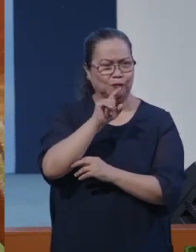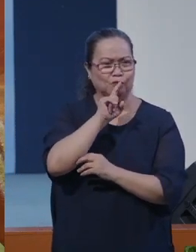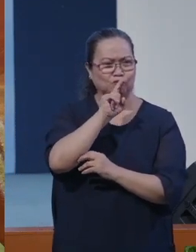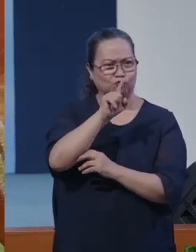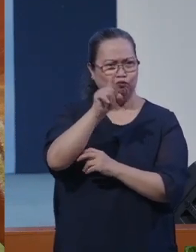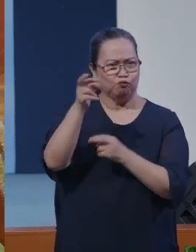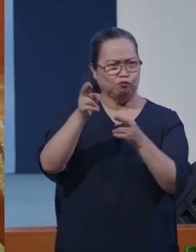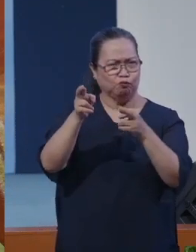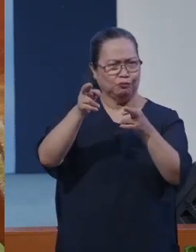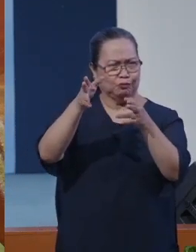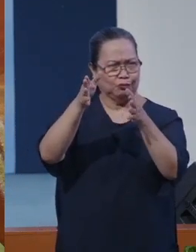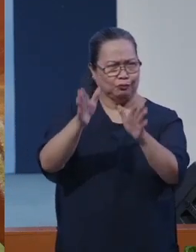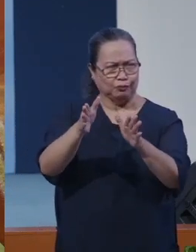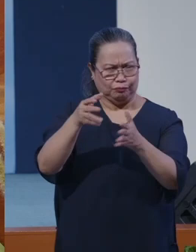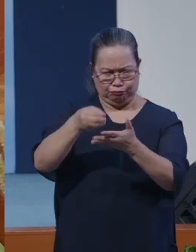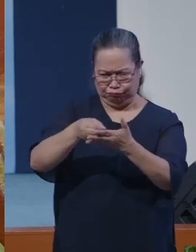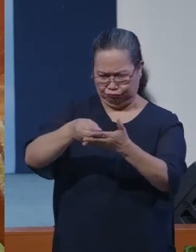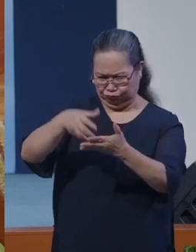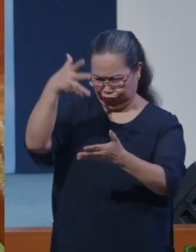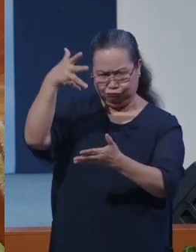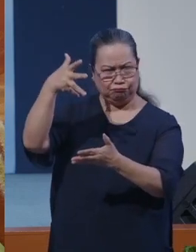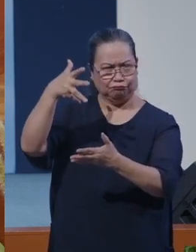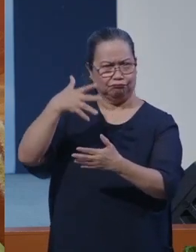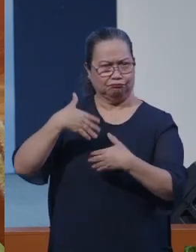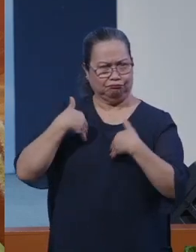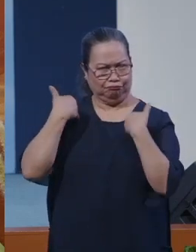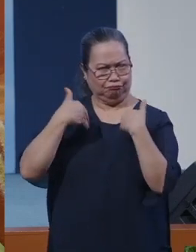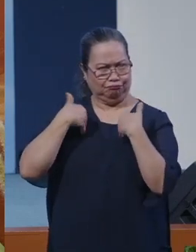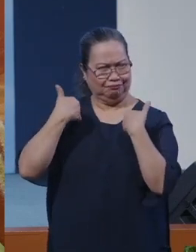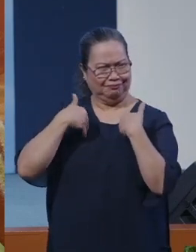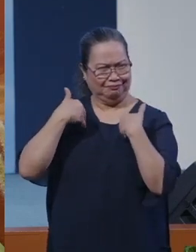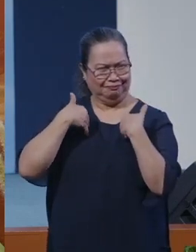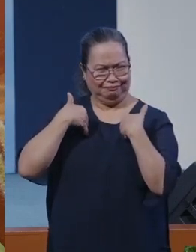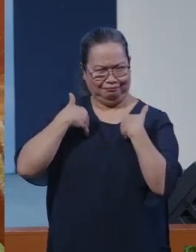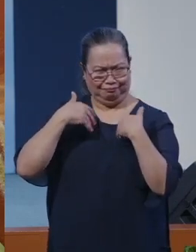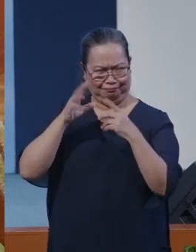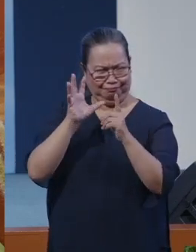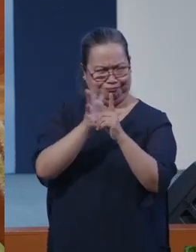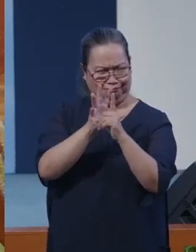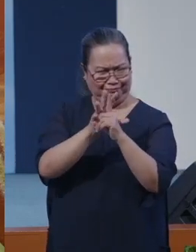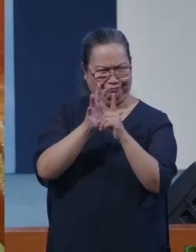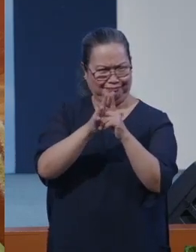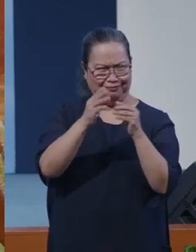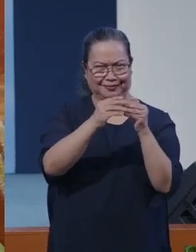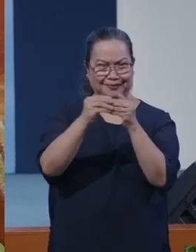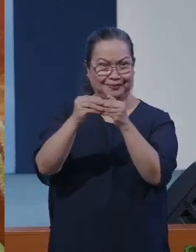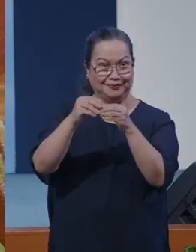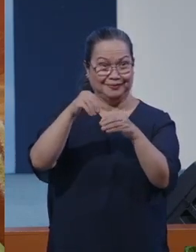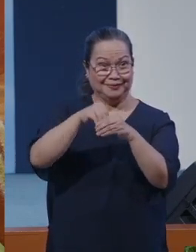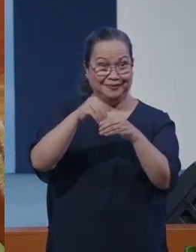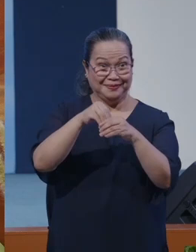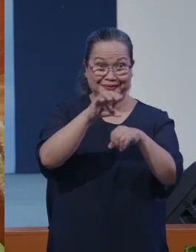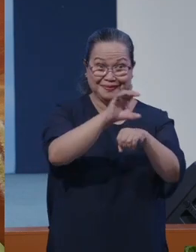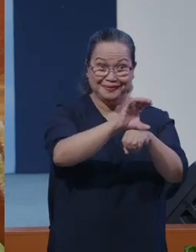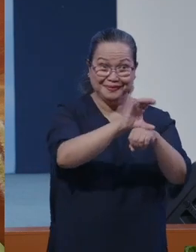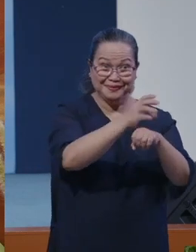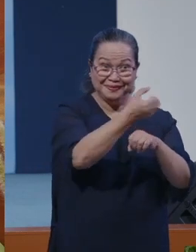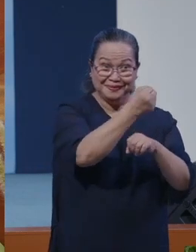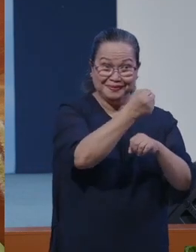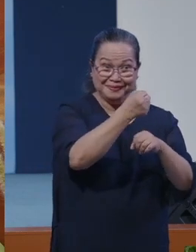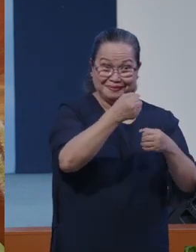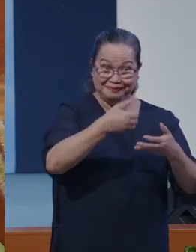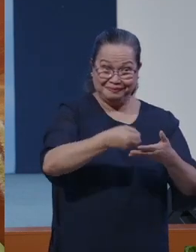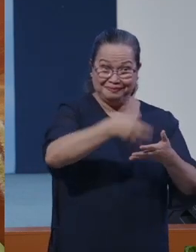sa kanya. Mayaman, bata pa, kilala sa komunidad, leader sa kanilang sinagoga, kaya nga rich young